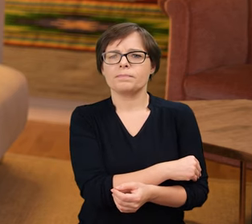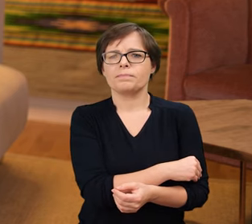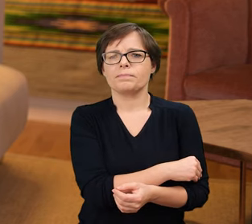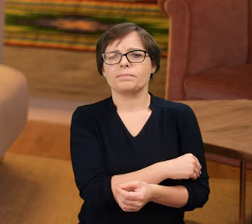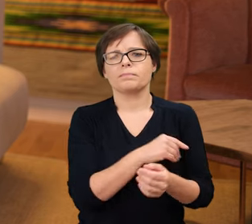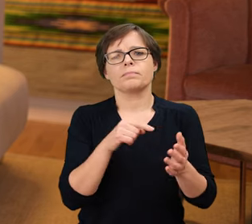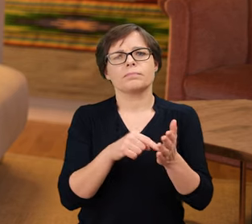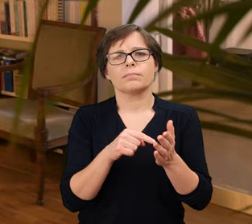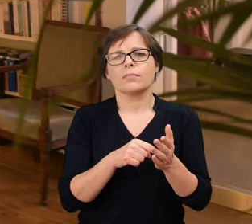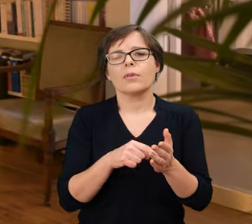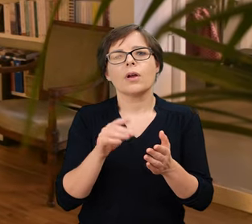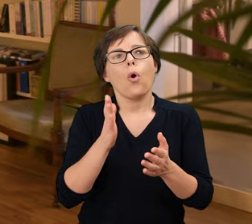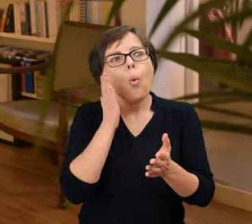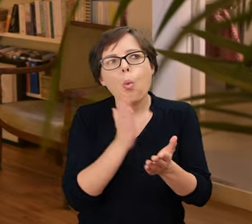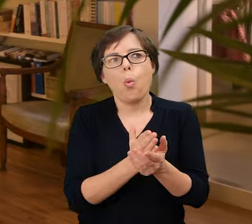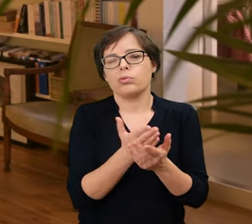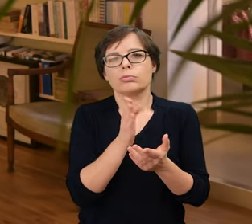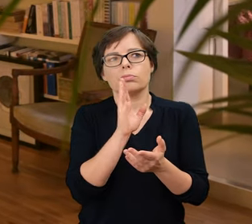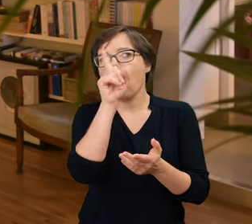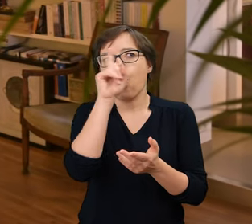które tracą swoją funkcję,